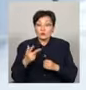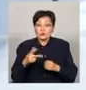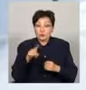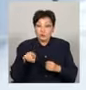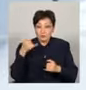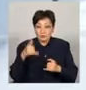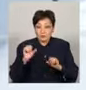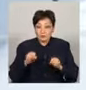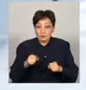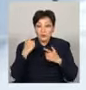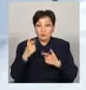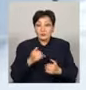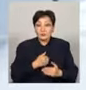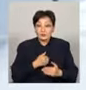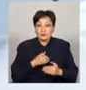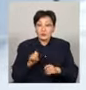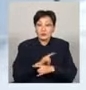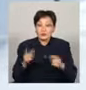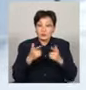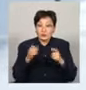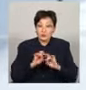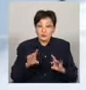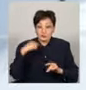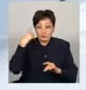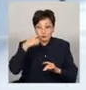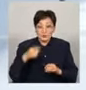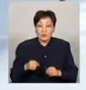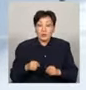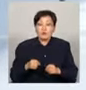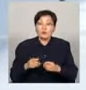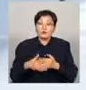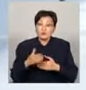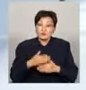хабарласуыңызға болады. Естеріңізге сала кетейік, жалған ақпарат таратқан тұлғалар қылмыстық жауапкершілікке тартылады.